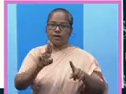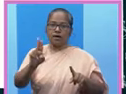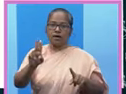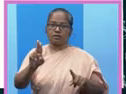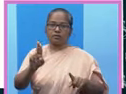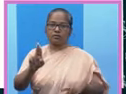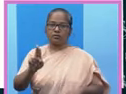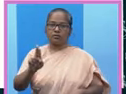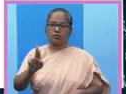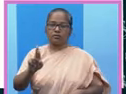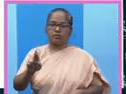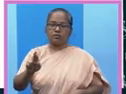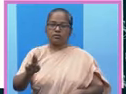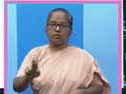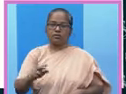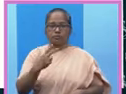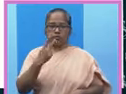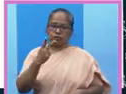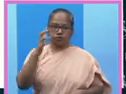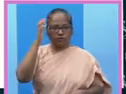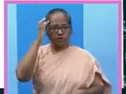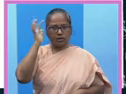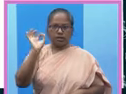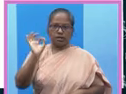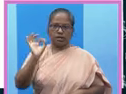புரிஞ்சுதா? புரிஞ்சுதா மாணவர்களே?